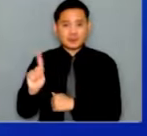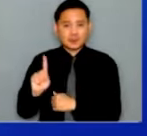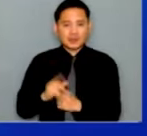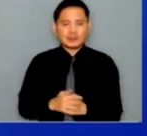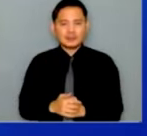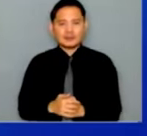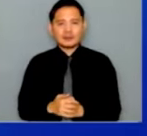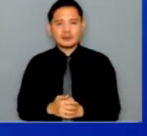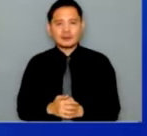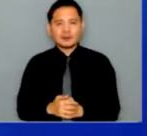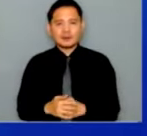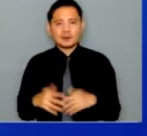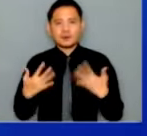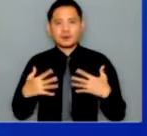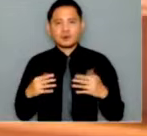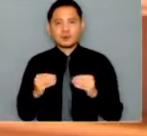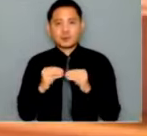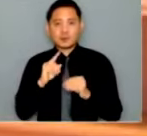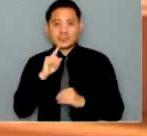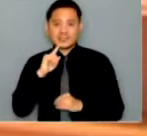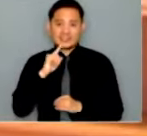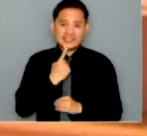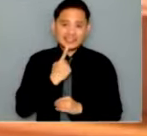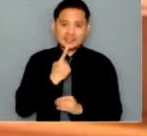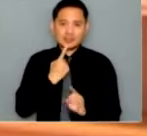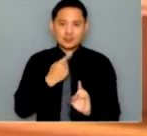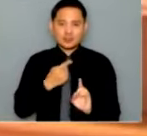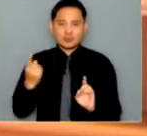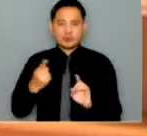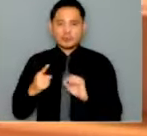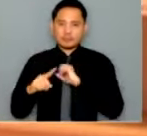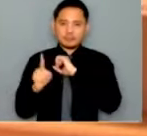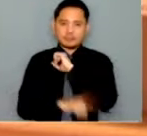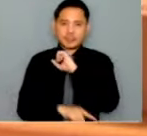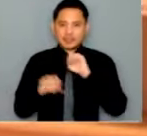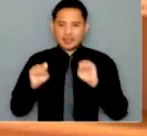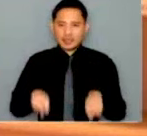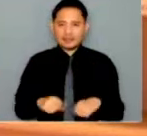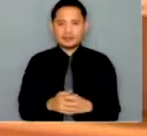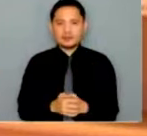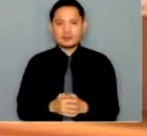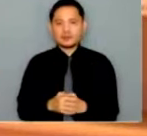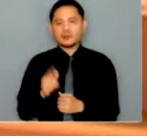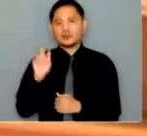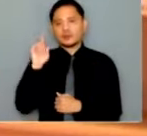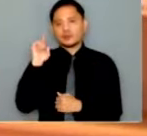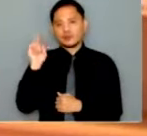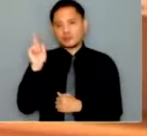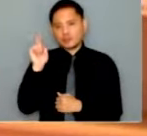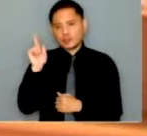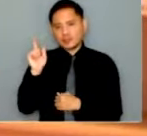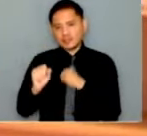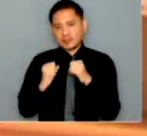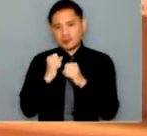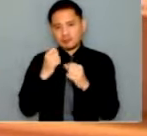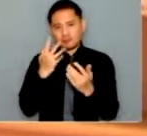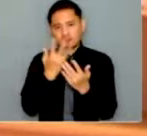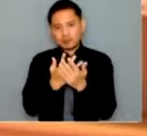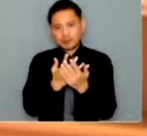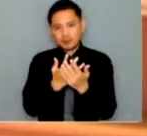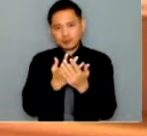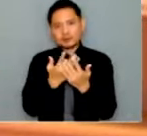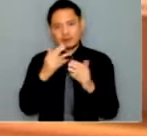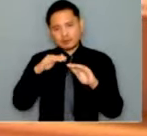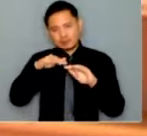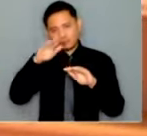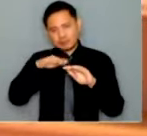mas malalang krimen sa estafa. Umaabot ng 20 taon na pagkakakulong ang parusa dito, depende sa